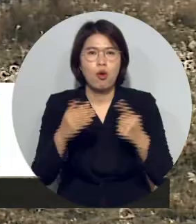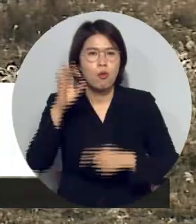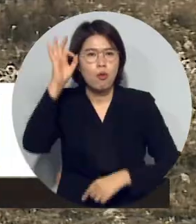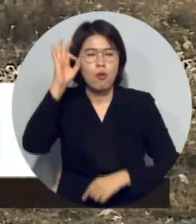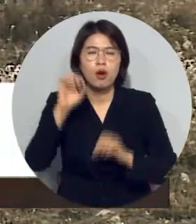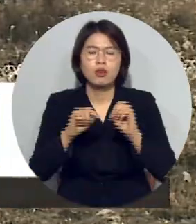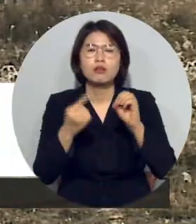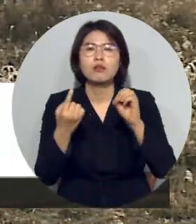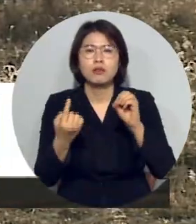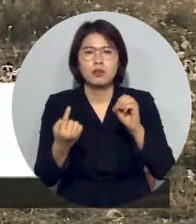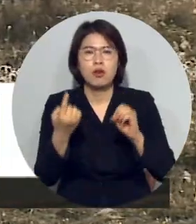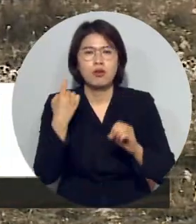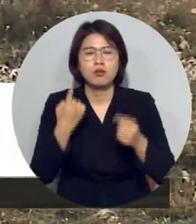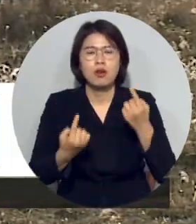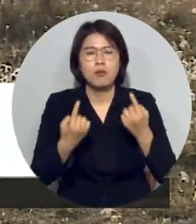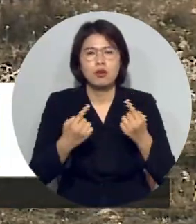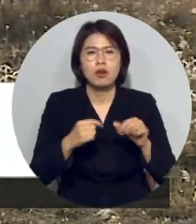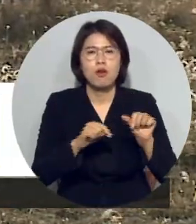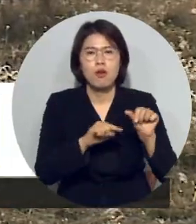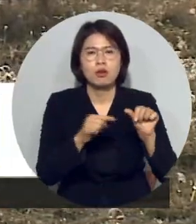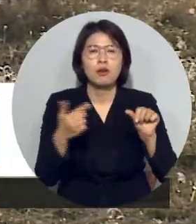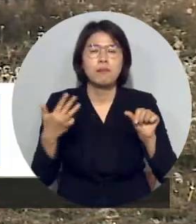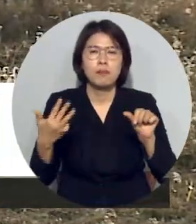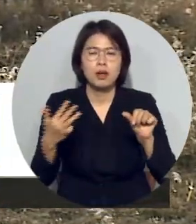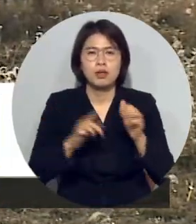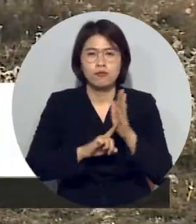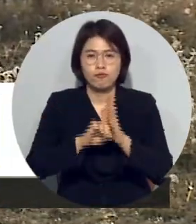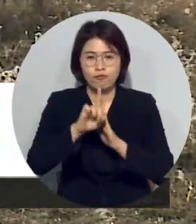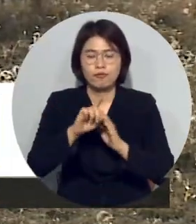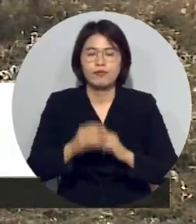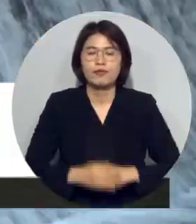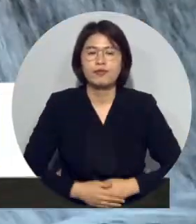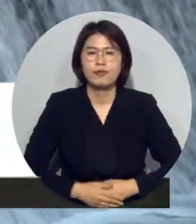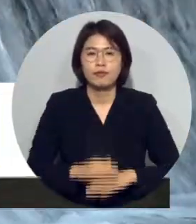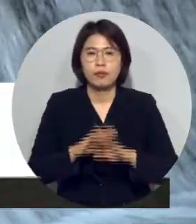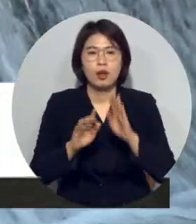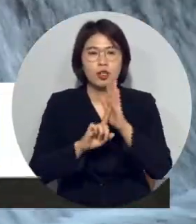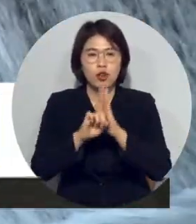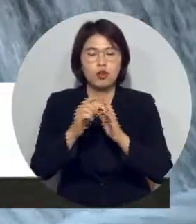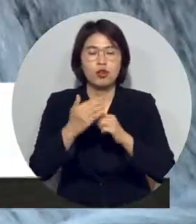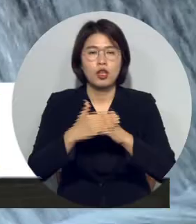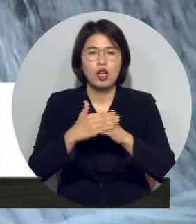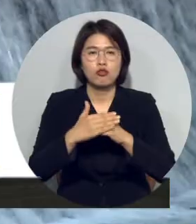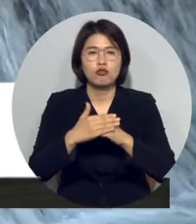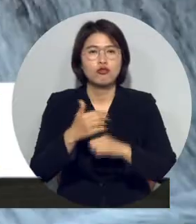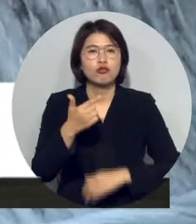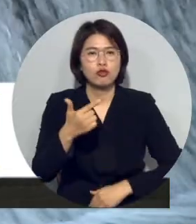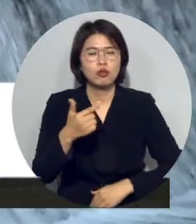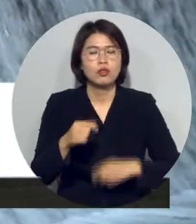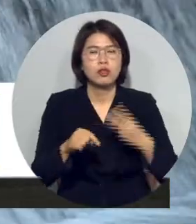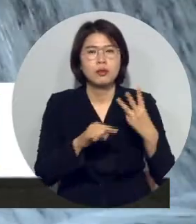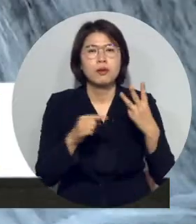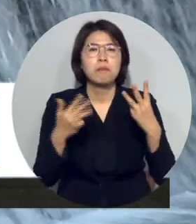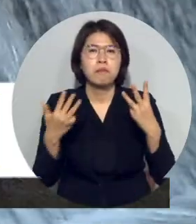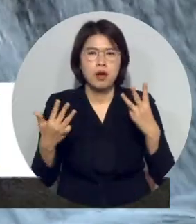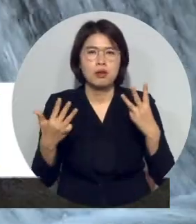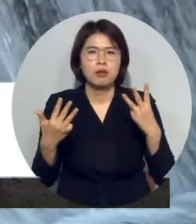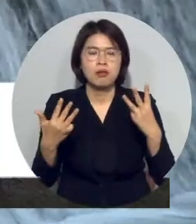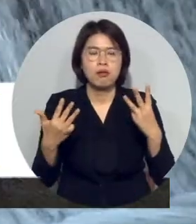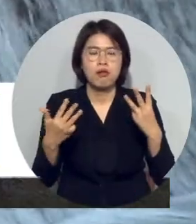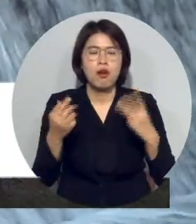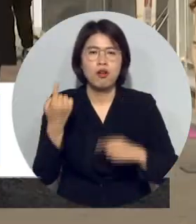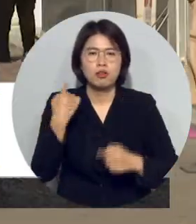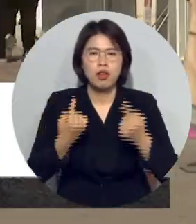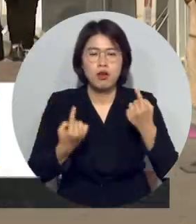0.1 도 등 어제보다 오 2에서 8도 가량 높았습니다 나 출국 이유는 대구가 6도 등 삶도 에서 팔도 분포로 어제와